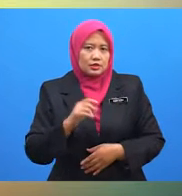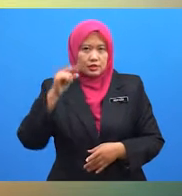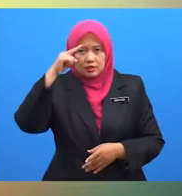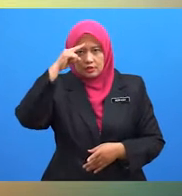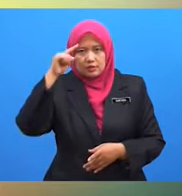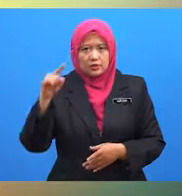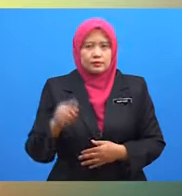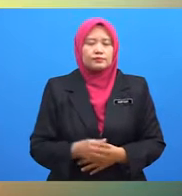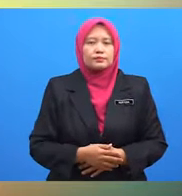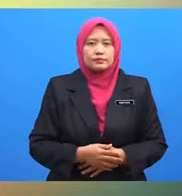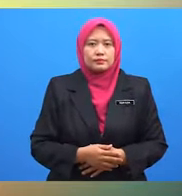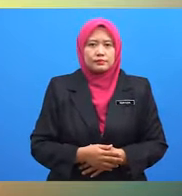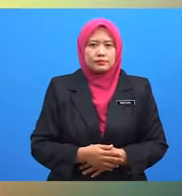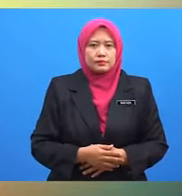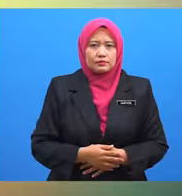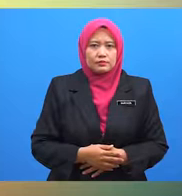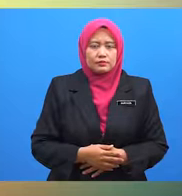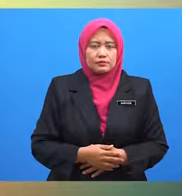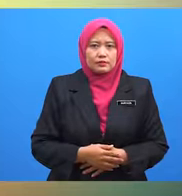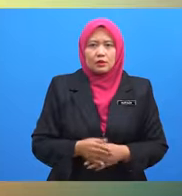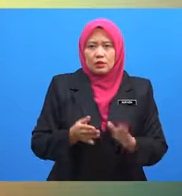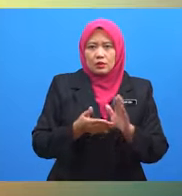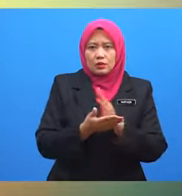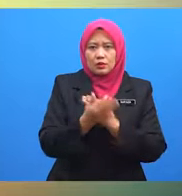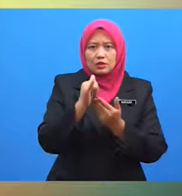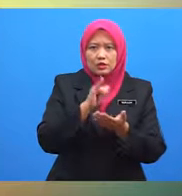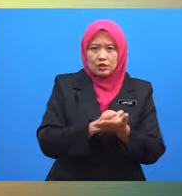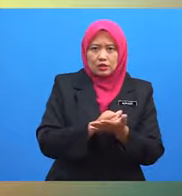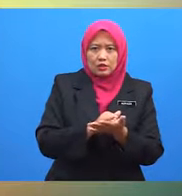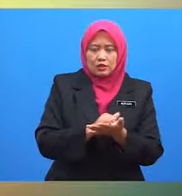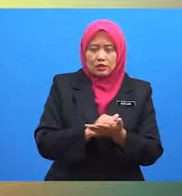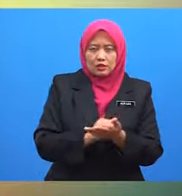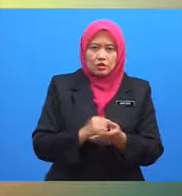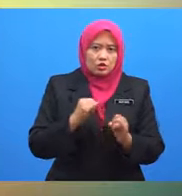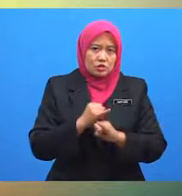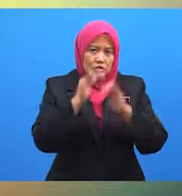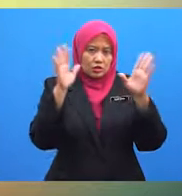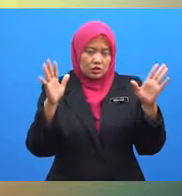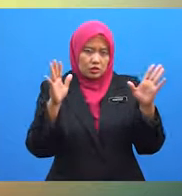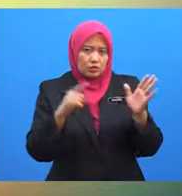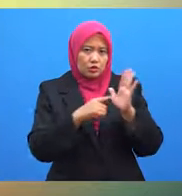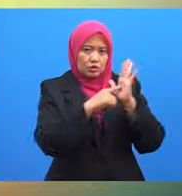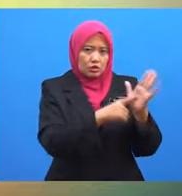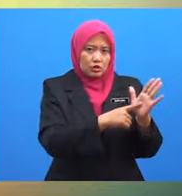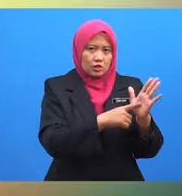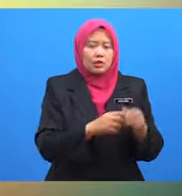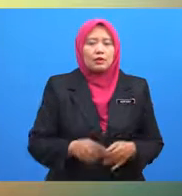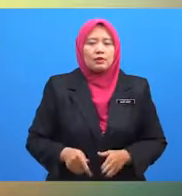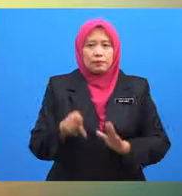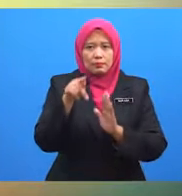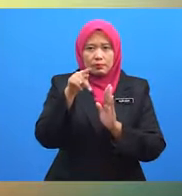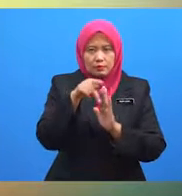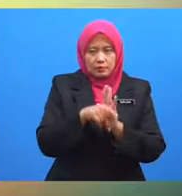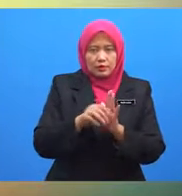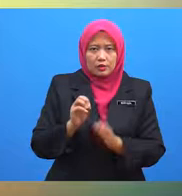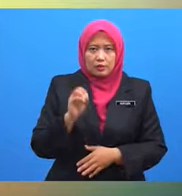Kesimpulan daripada perbincangan di atas jelas menunjukkan bahawa perkembangan bahasa